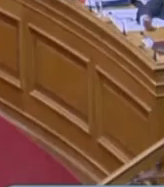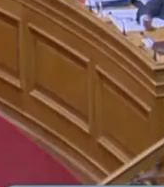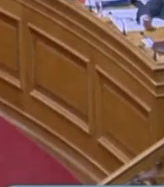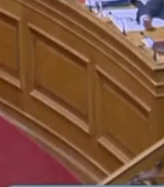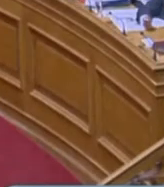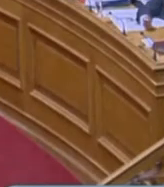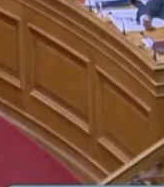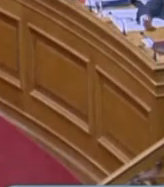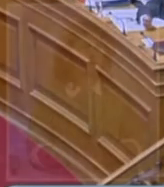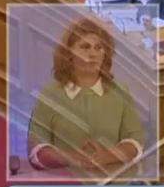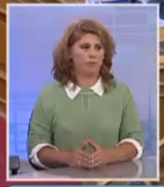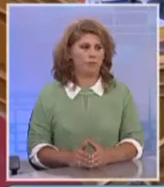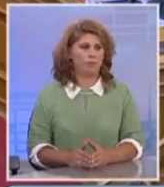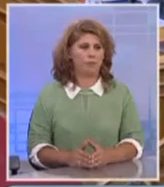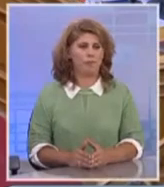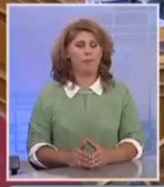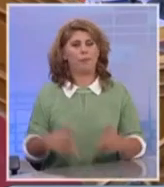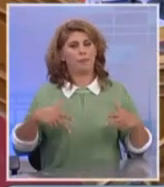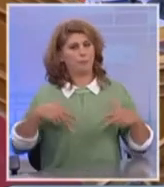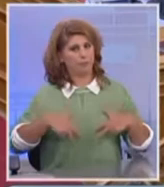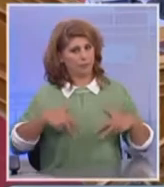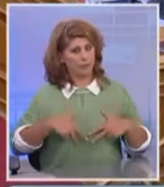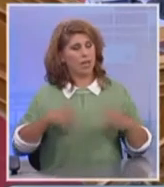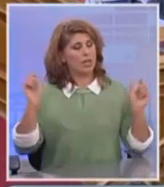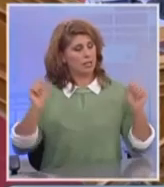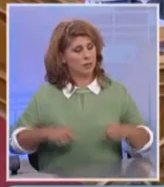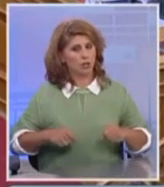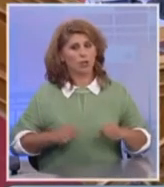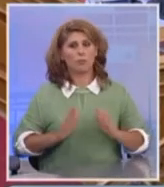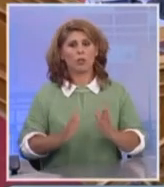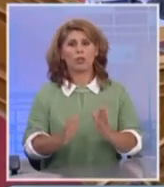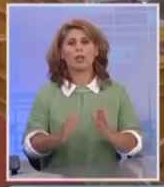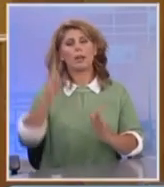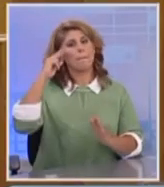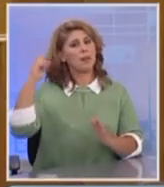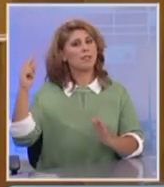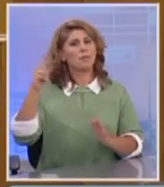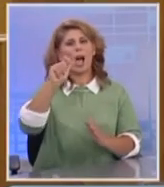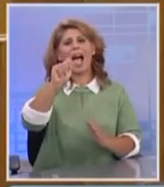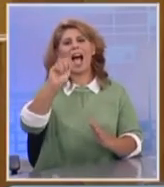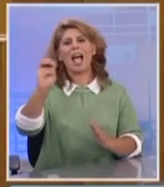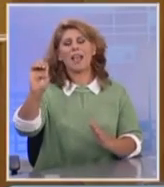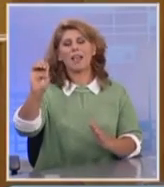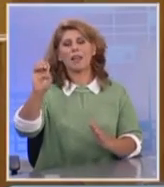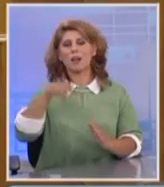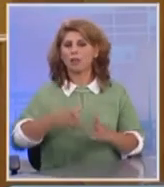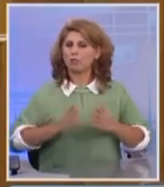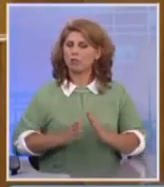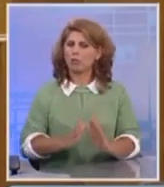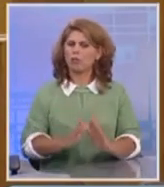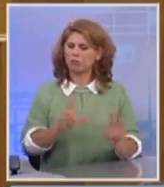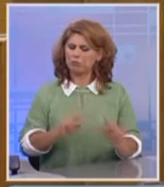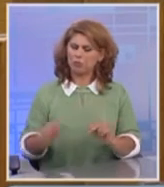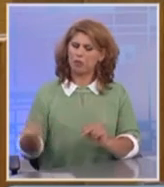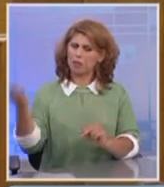Η κυβέρνηση λοιπόν συμφωνεί και προωθεί το Πανεπιστήμιο Ανώνυμη Εταιρεία, που προωθούσαν κατά γράμμα και